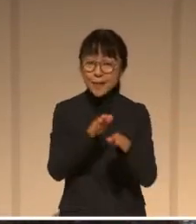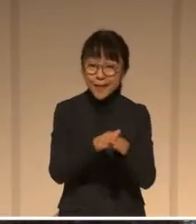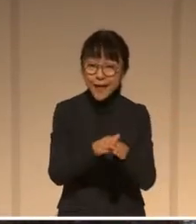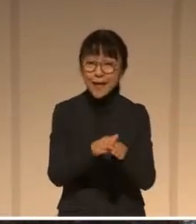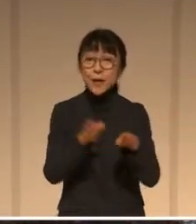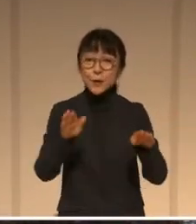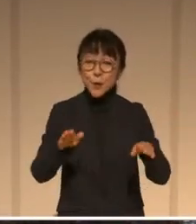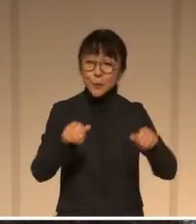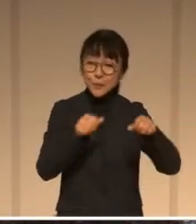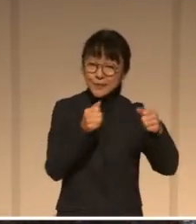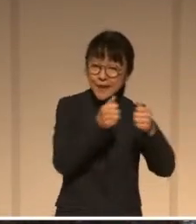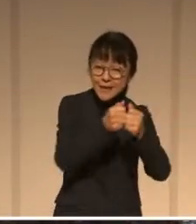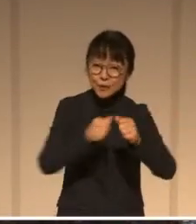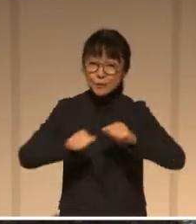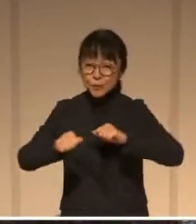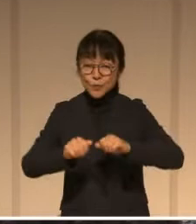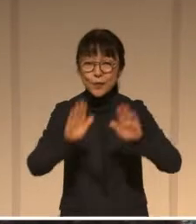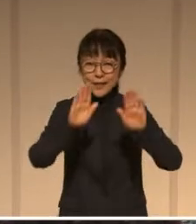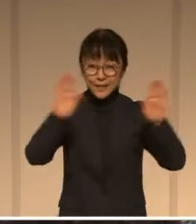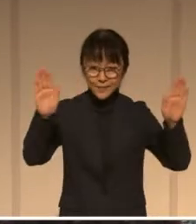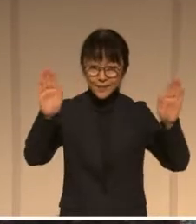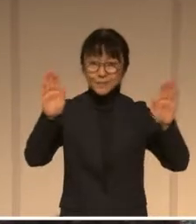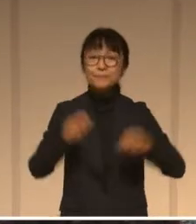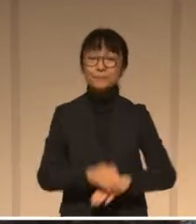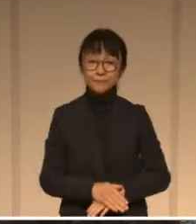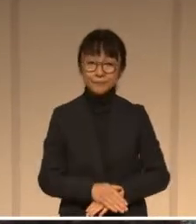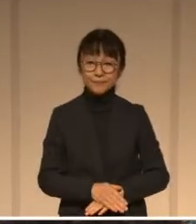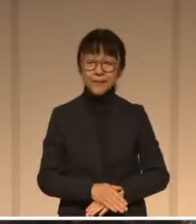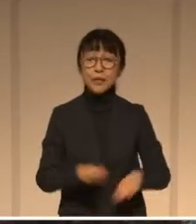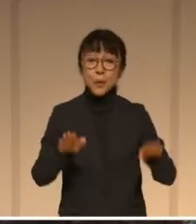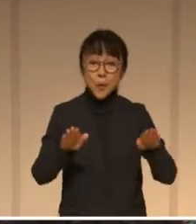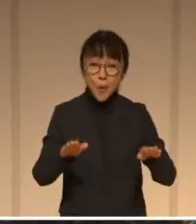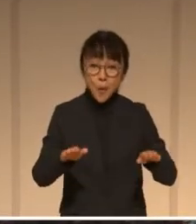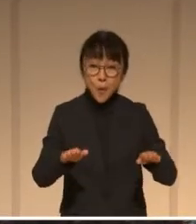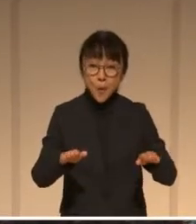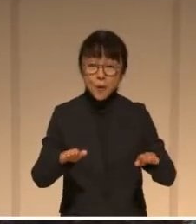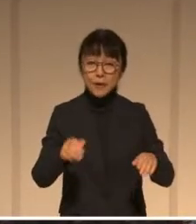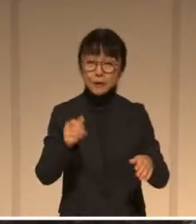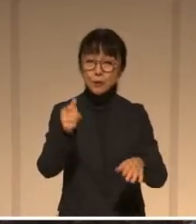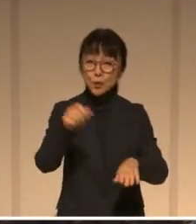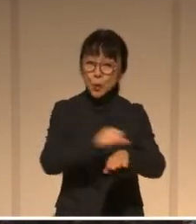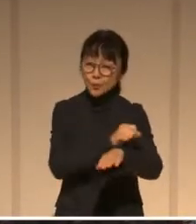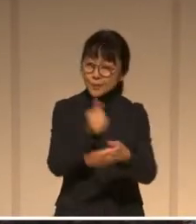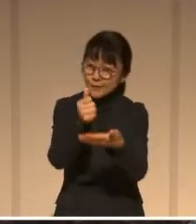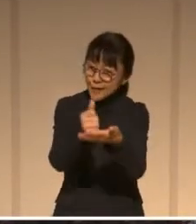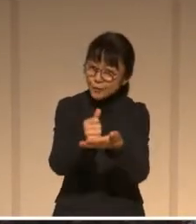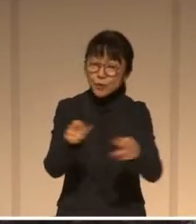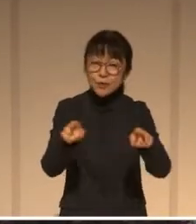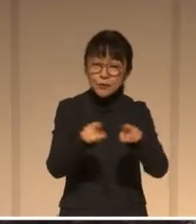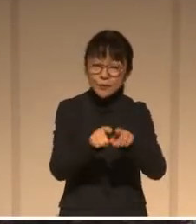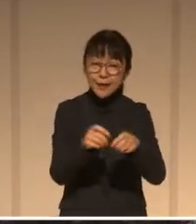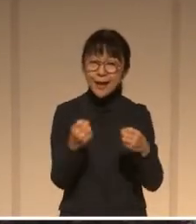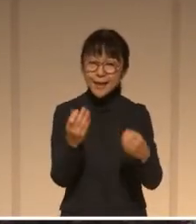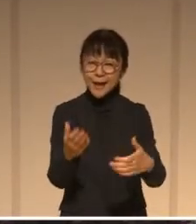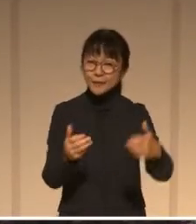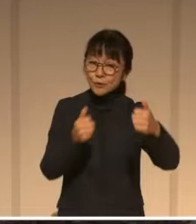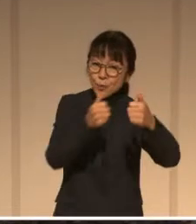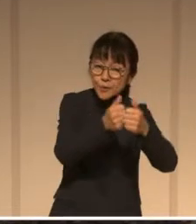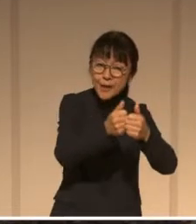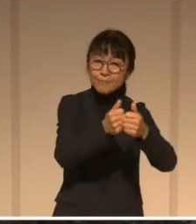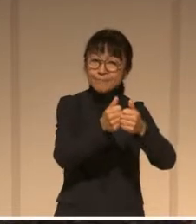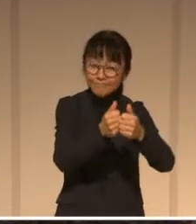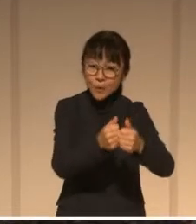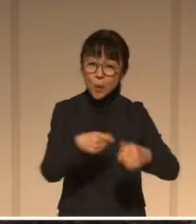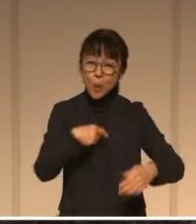& move を開催してまいります本日はスペシャルゲストとともに新たな挑戦そして